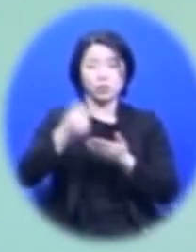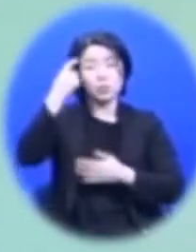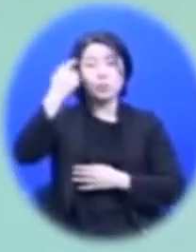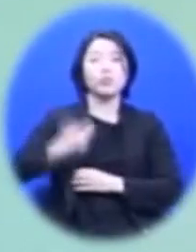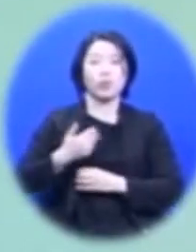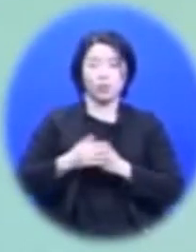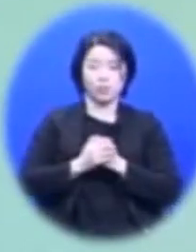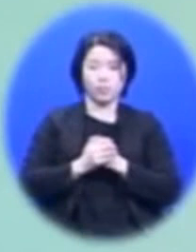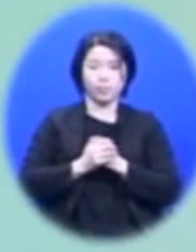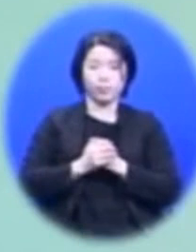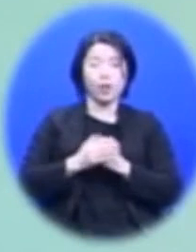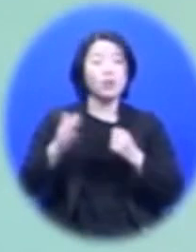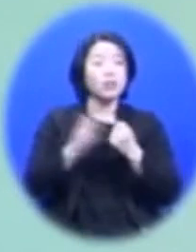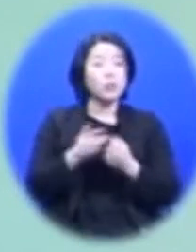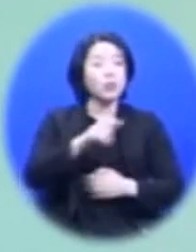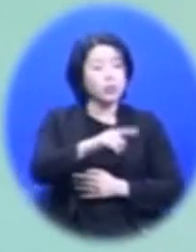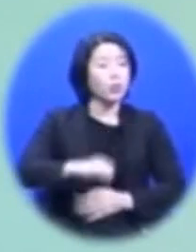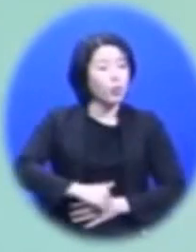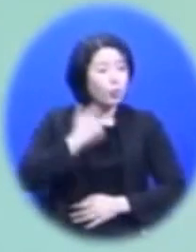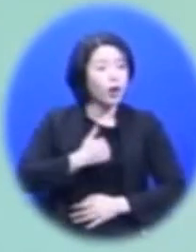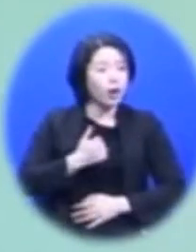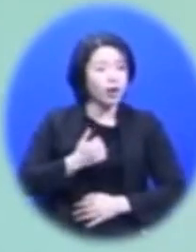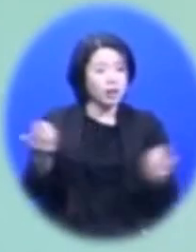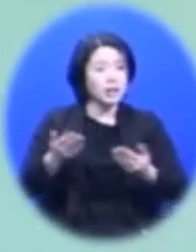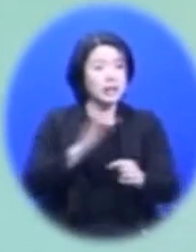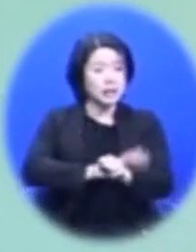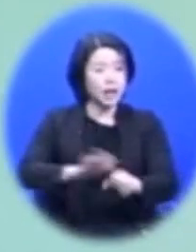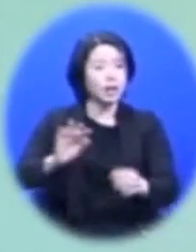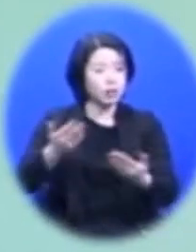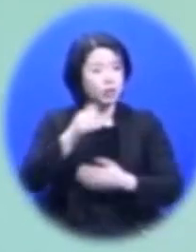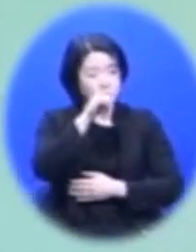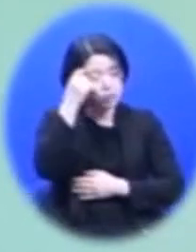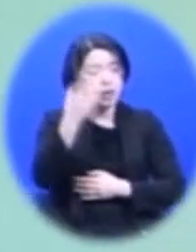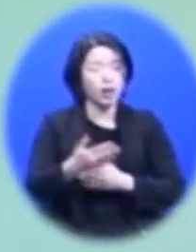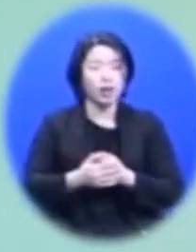물으셨어요. 그래서 너 화내서 뭐가 일이 잘 된 게 있냐?